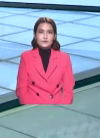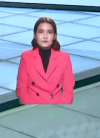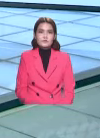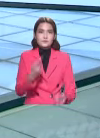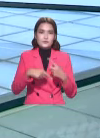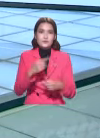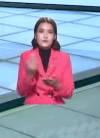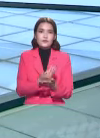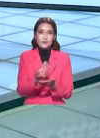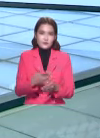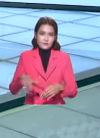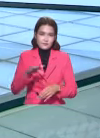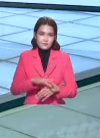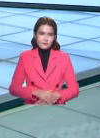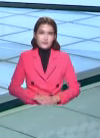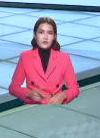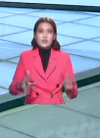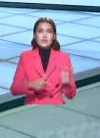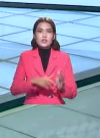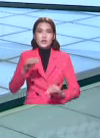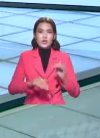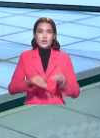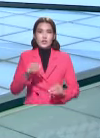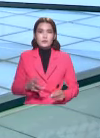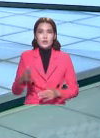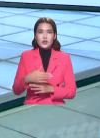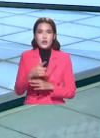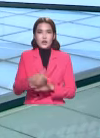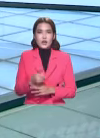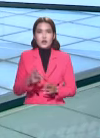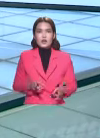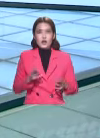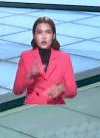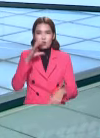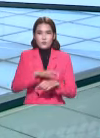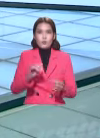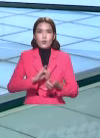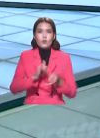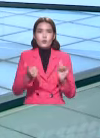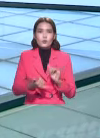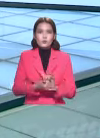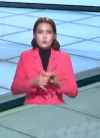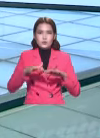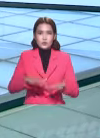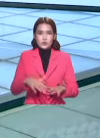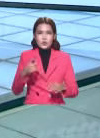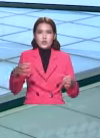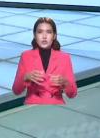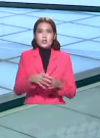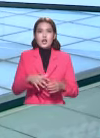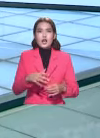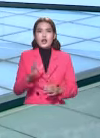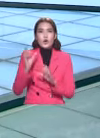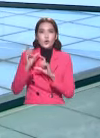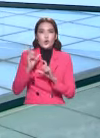Вернемся к новостям в нашей стране. 7 тонн контрабандной рыбы пытался провести в Усть-Каменогорске житель одного из сел. Груз обнаружили стражи порядка